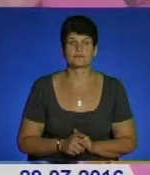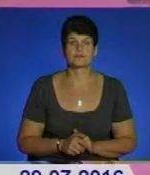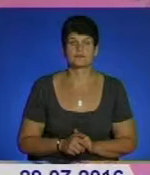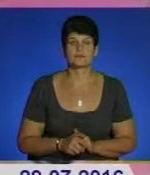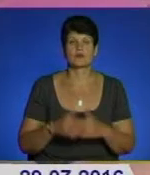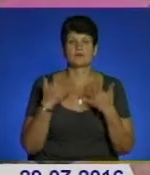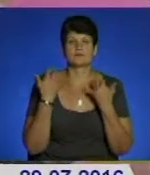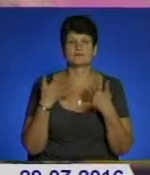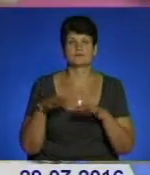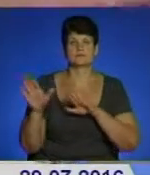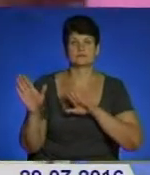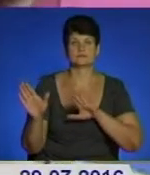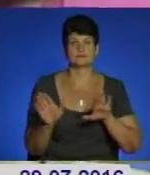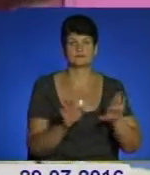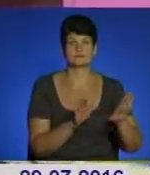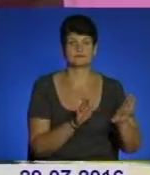відраювало.